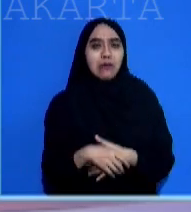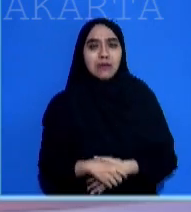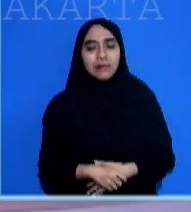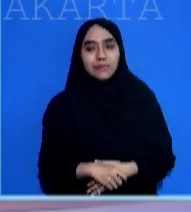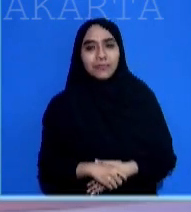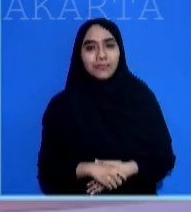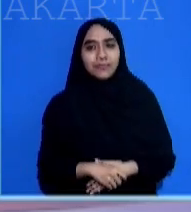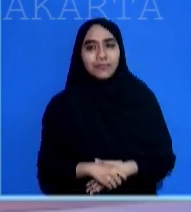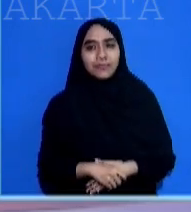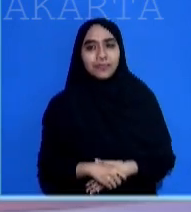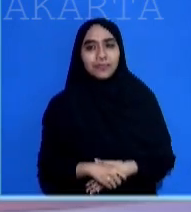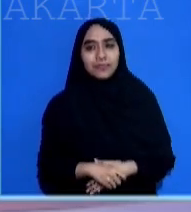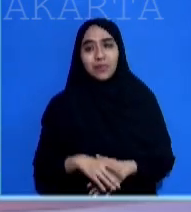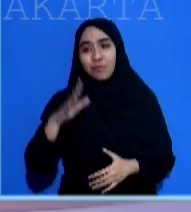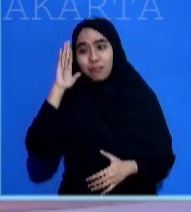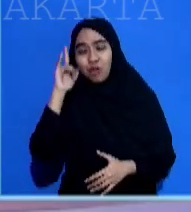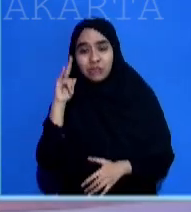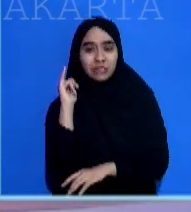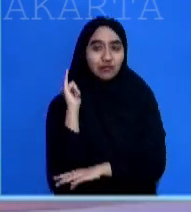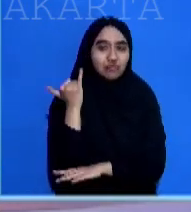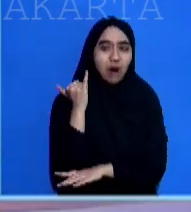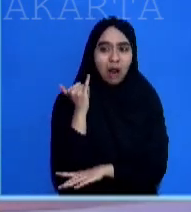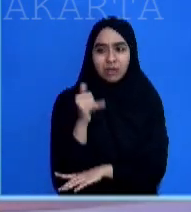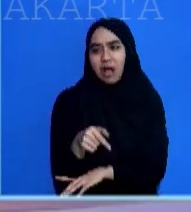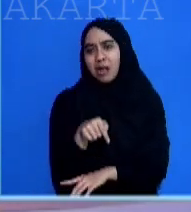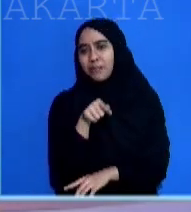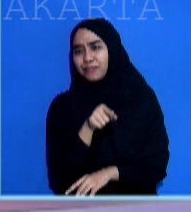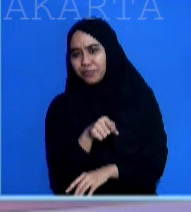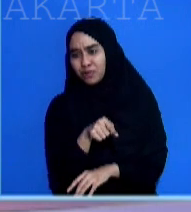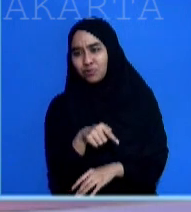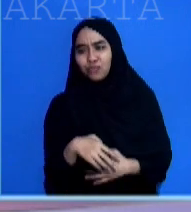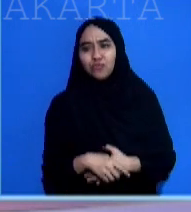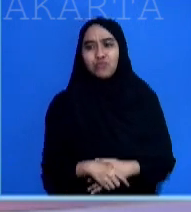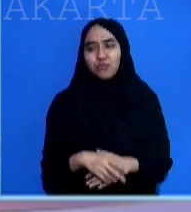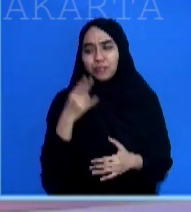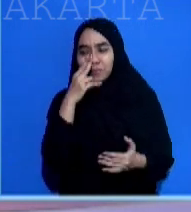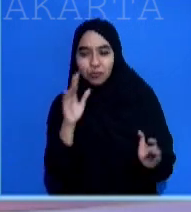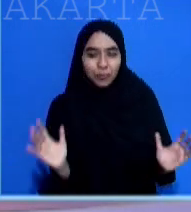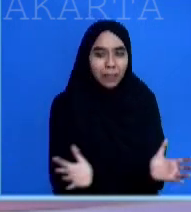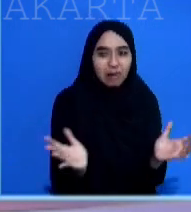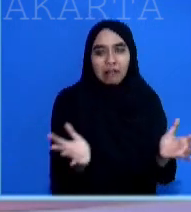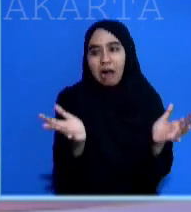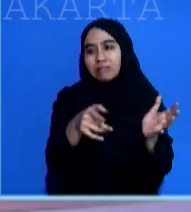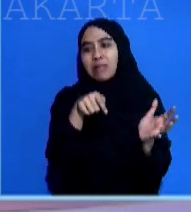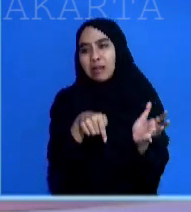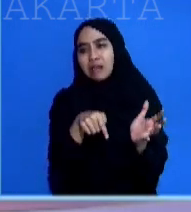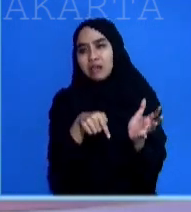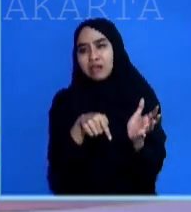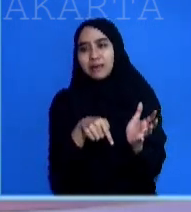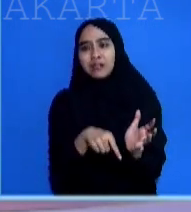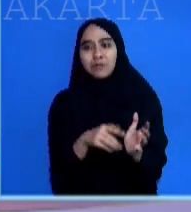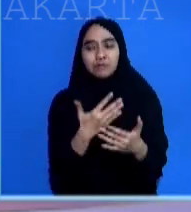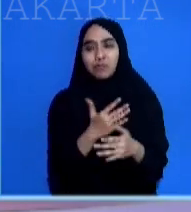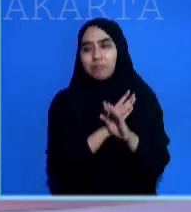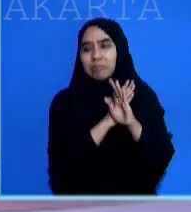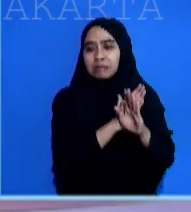Polda Daerah Istimewa Yogyakarta bersama jajaran terus melakukan upaya persuasif untuk mencegah terjadinya kejahatan jalanan atau